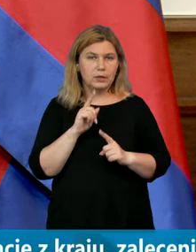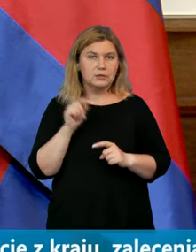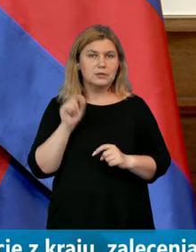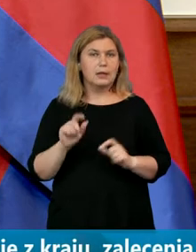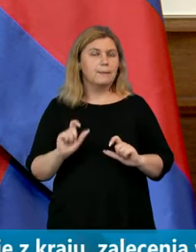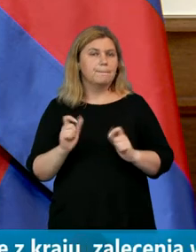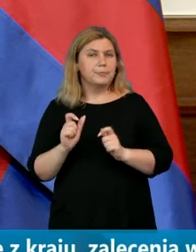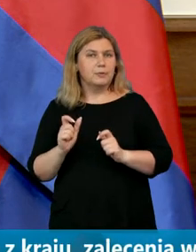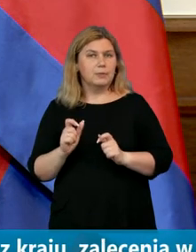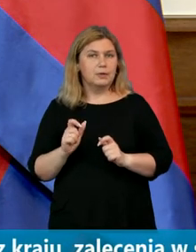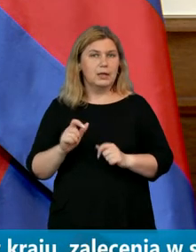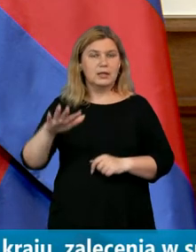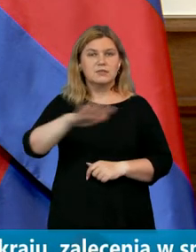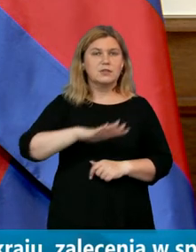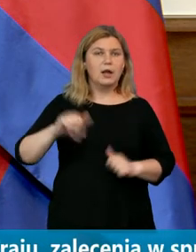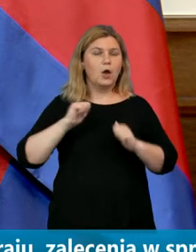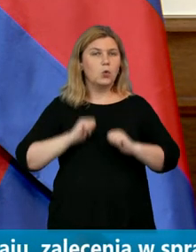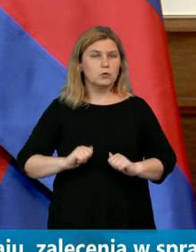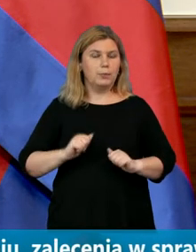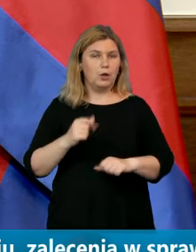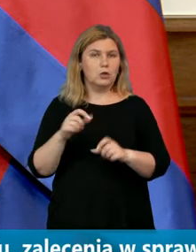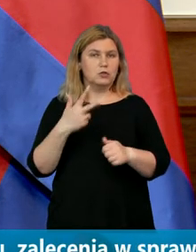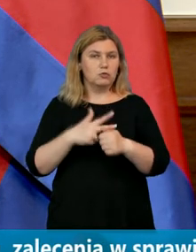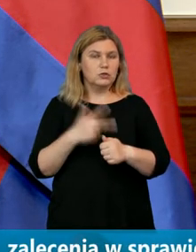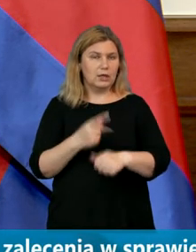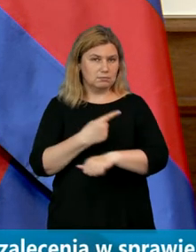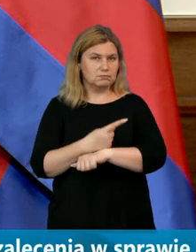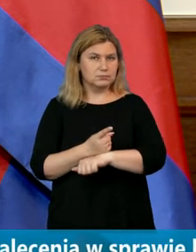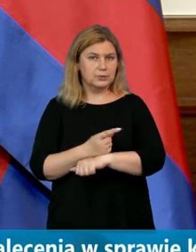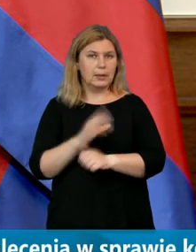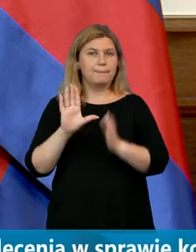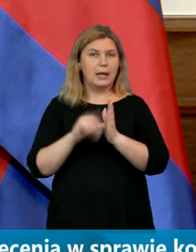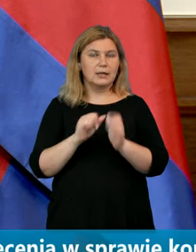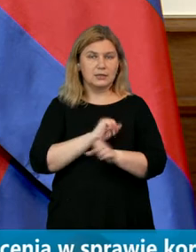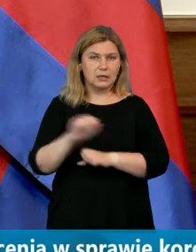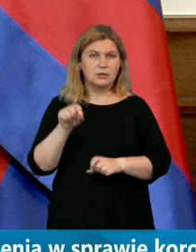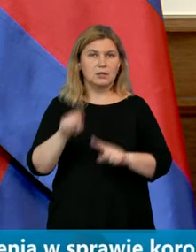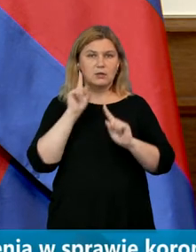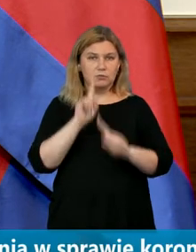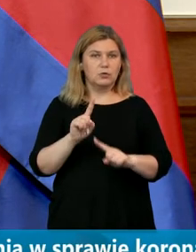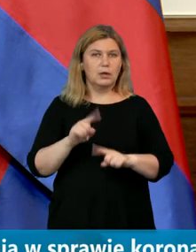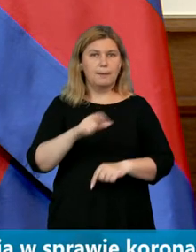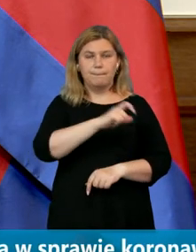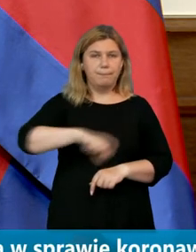przypadki stref uspokojonego ruchu do 30 na godzinę w mieście już są i tam rzeczywiście te pasy się nie